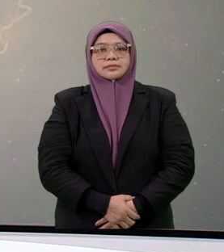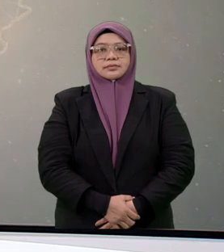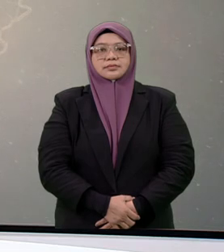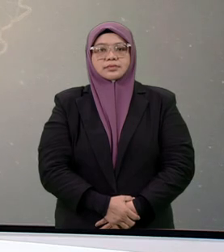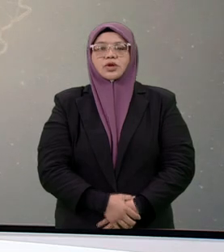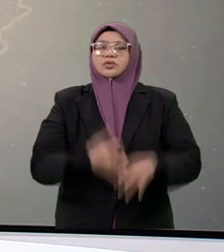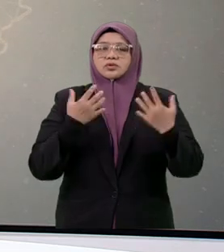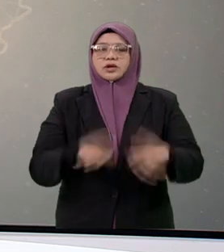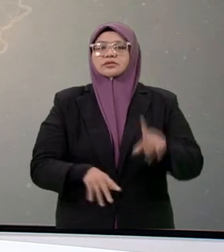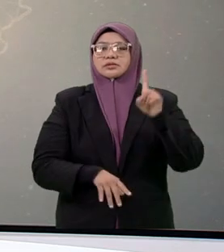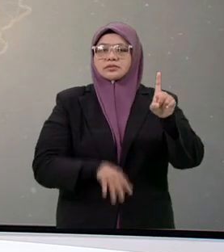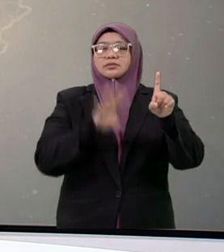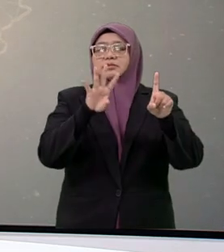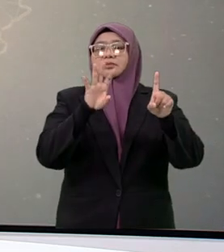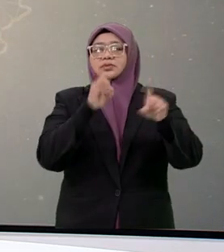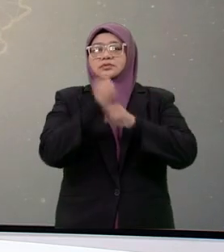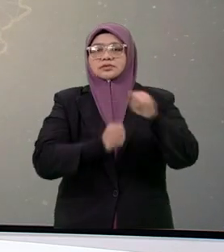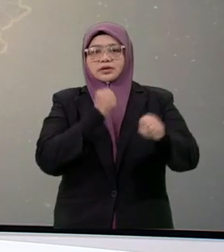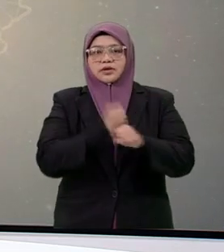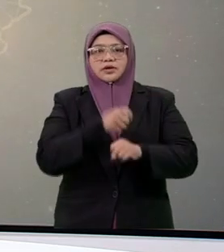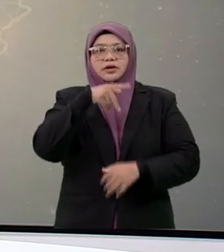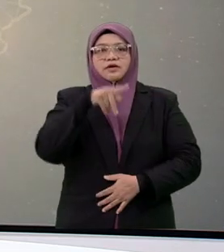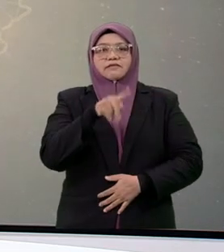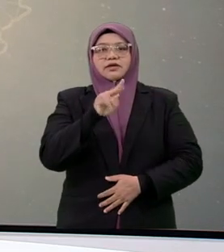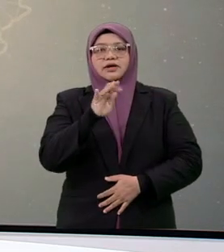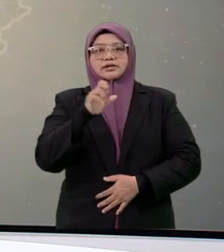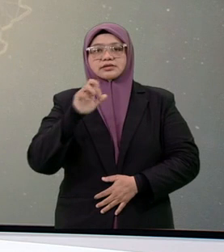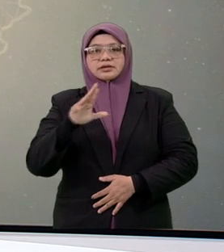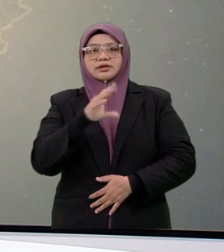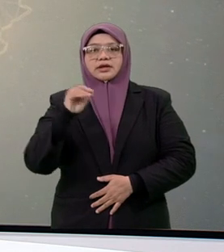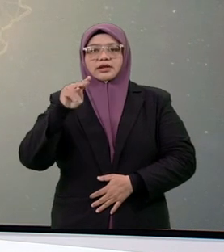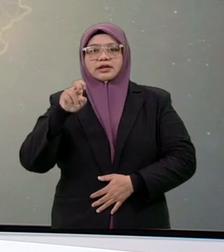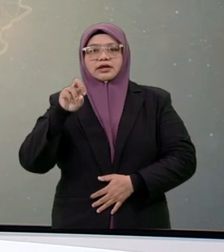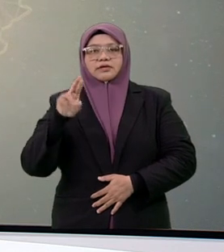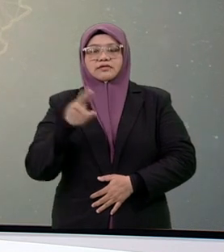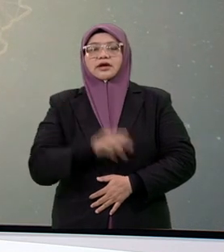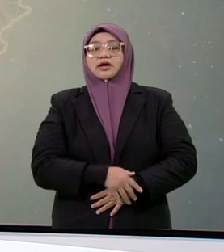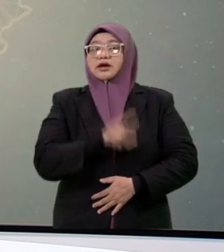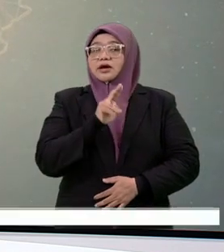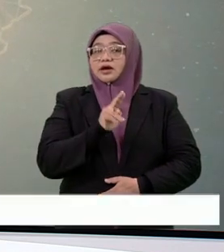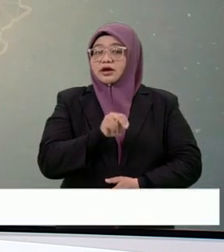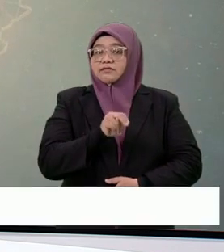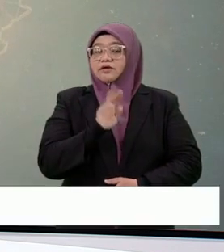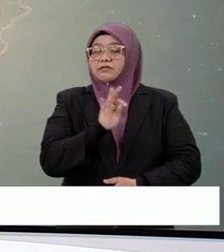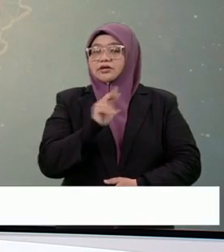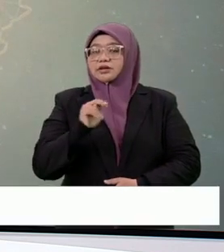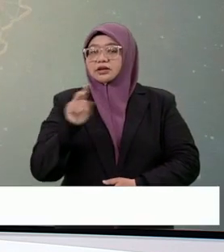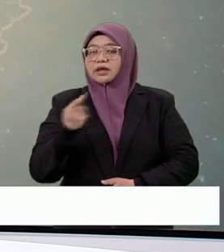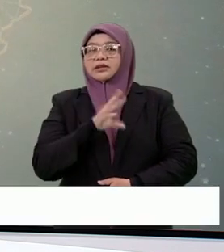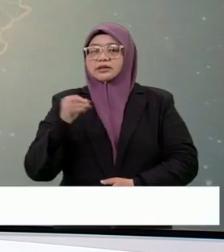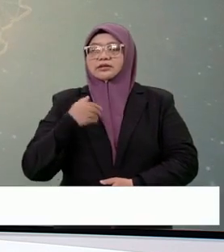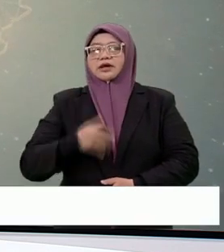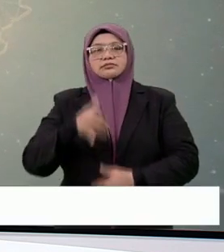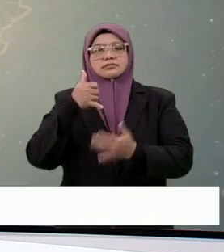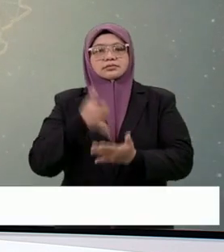sudah 140 tahun fase and nice holdings berhad atau FN and Hasbi atau lebih dikenal sebagai fnn